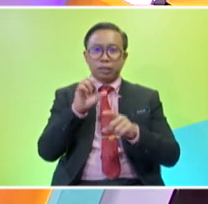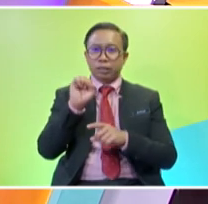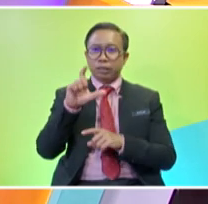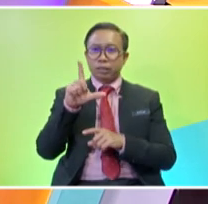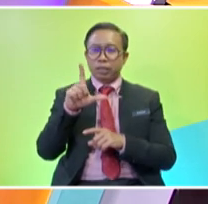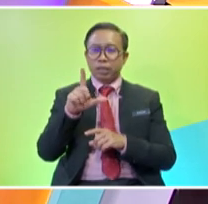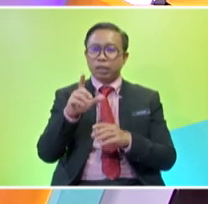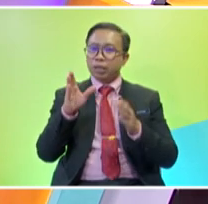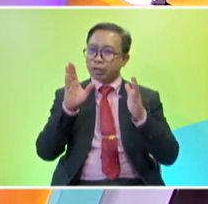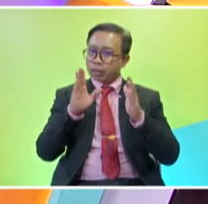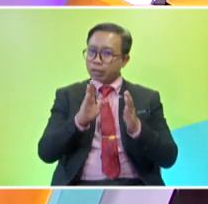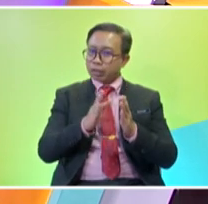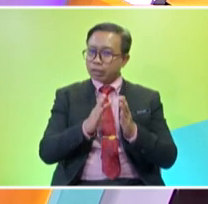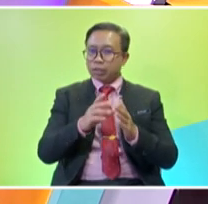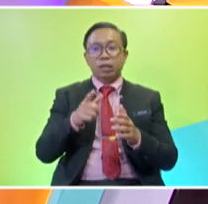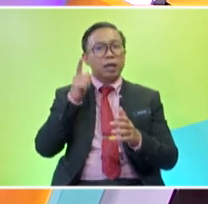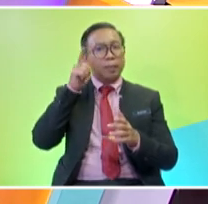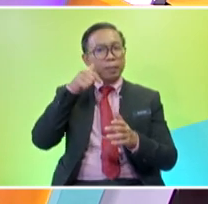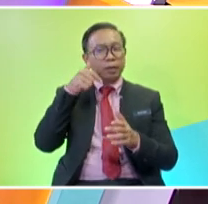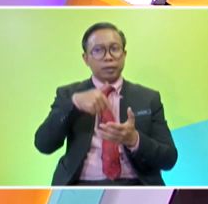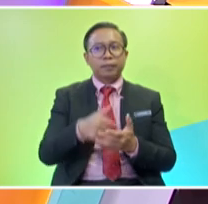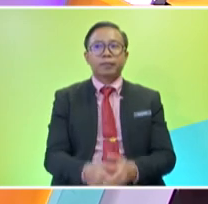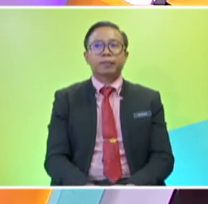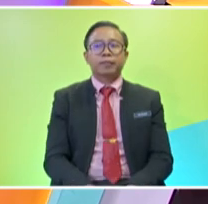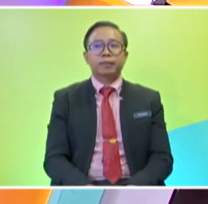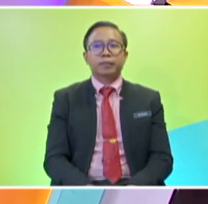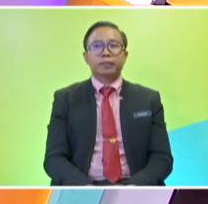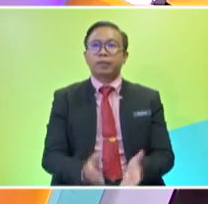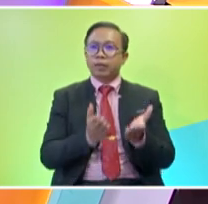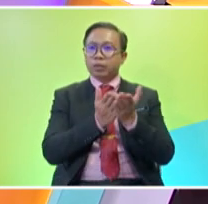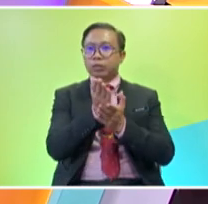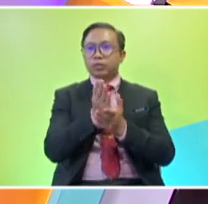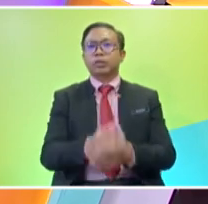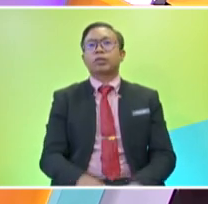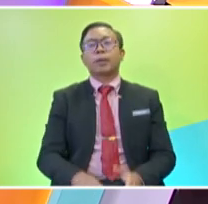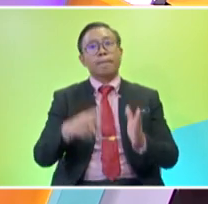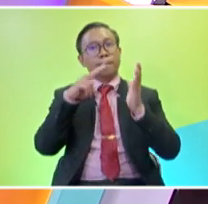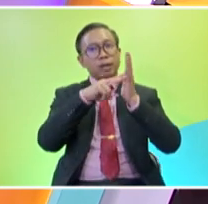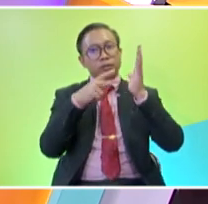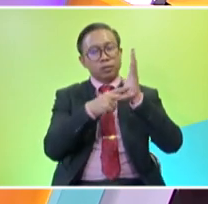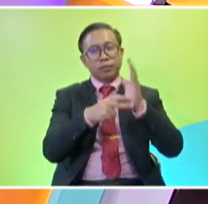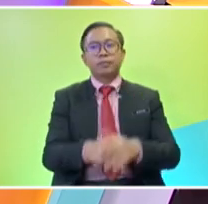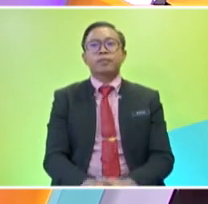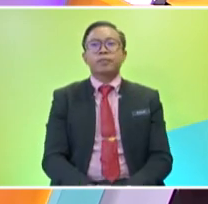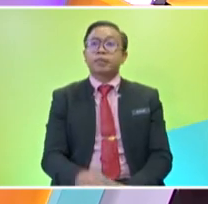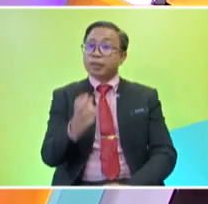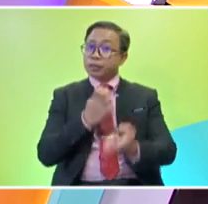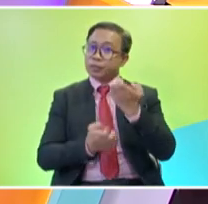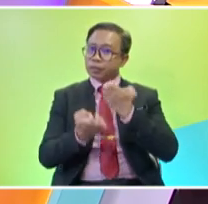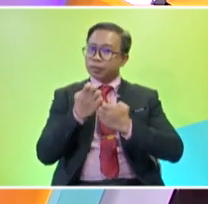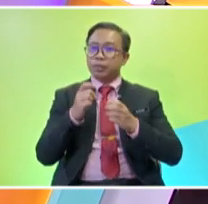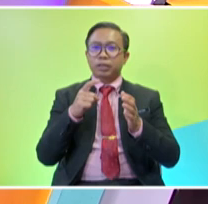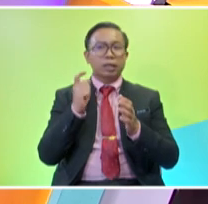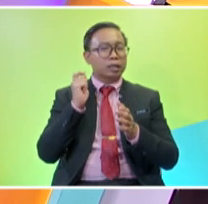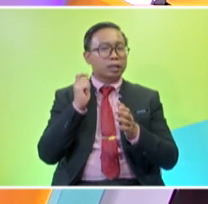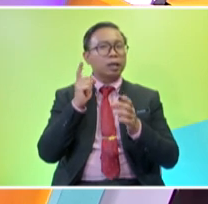daripada lemon yang kita buat nih Oke saya teruskan Oke maknanya daripada eksperimen tadi apa